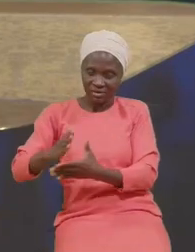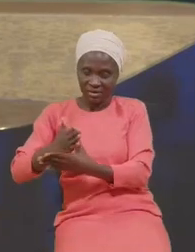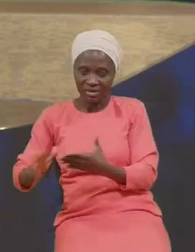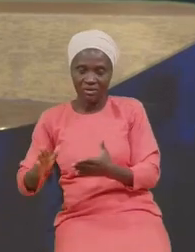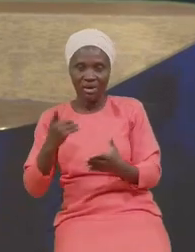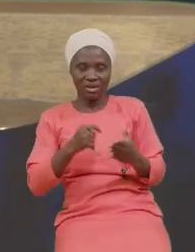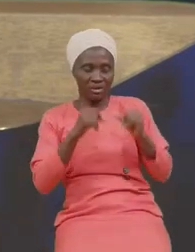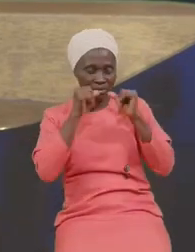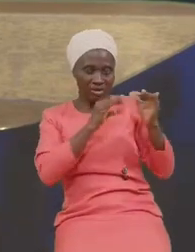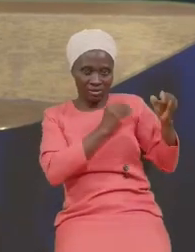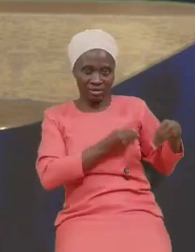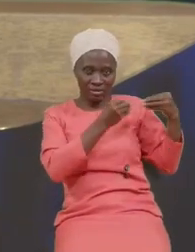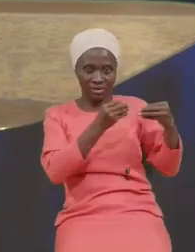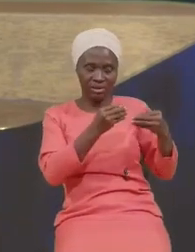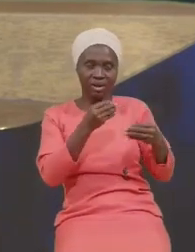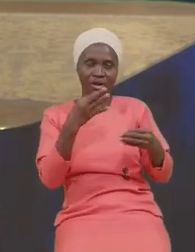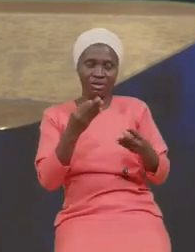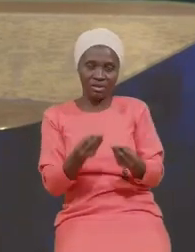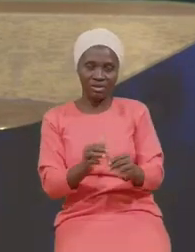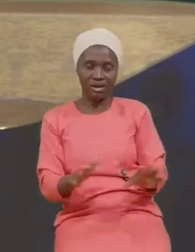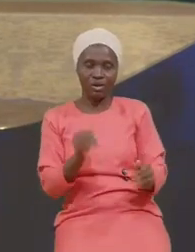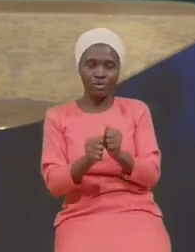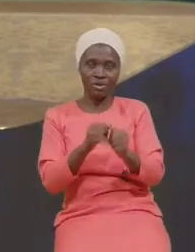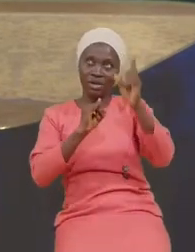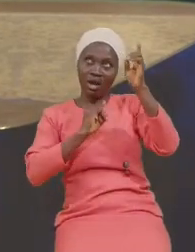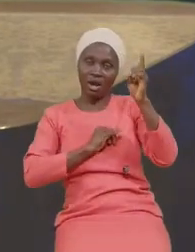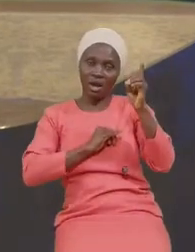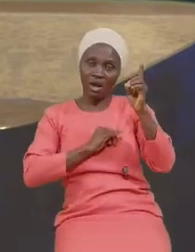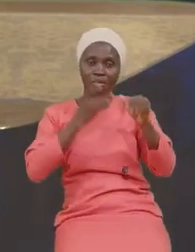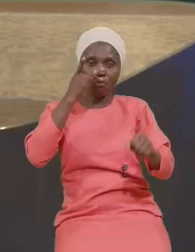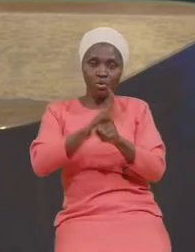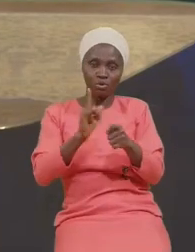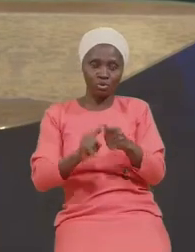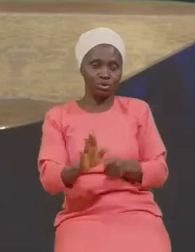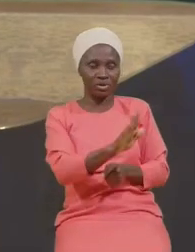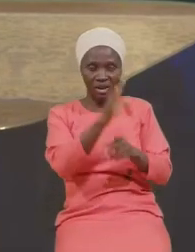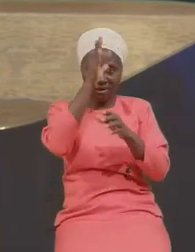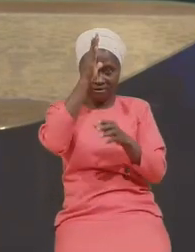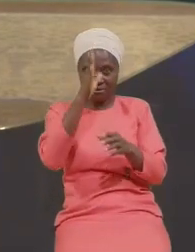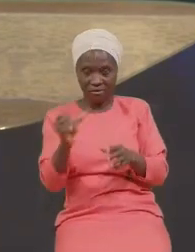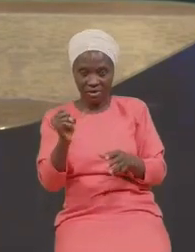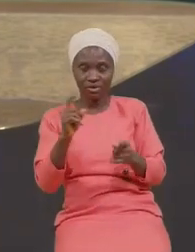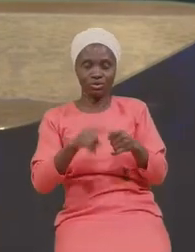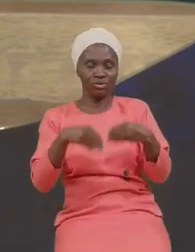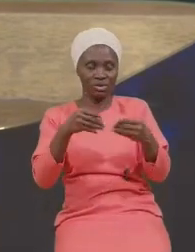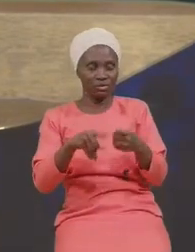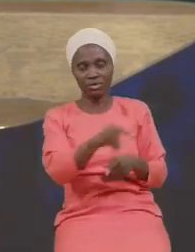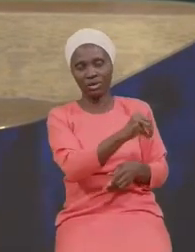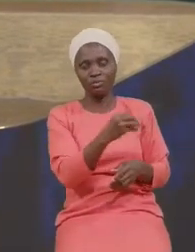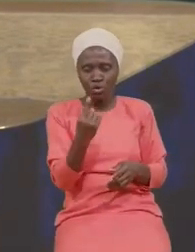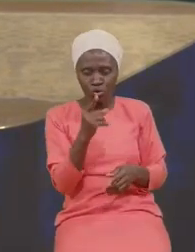c'est toi qui mettra ce peuple en possession du pays que j'ai juré à leur père de leur donner fortifice